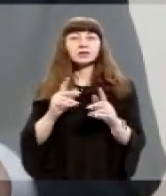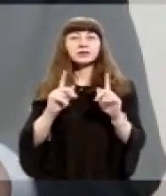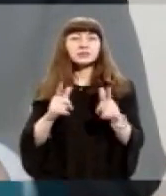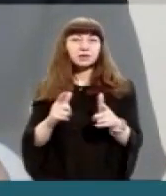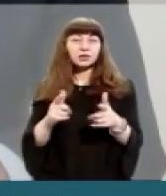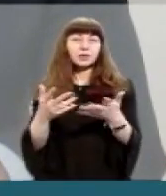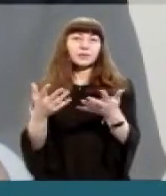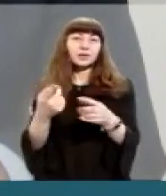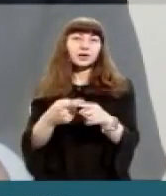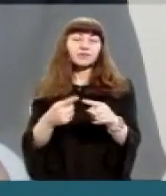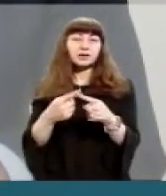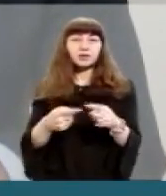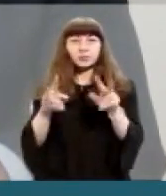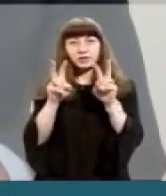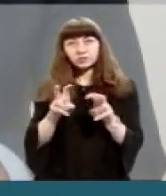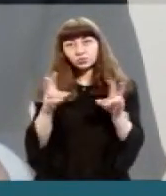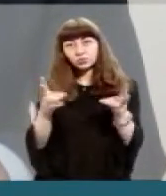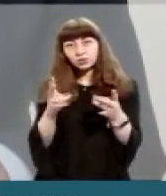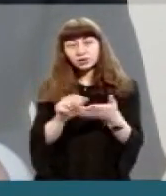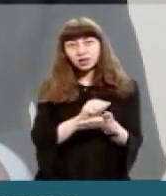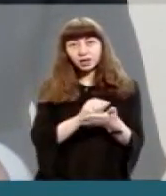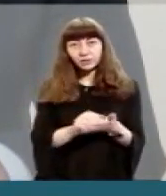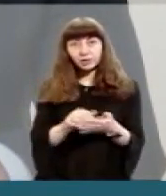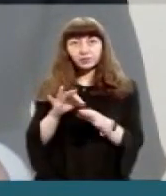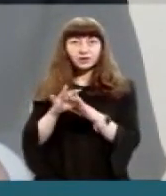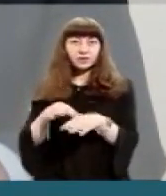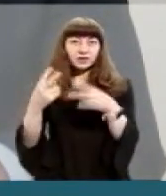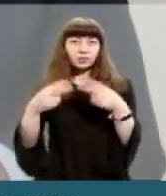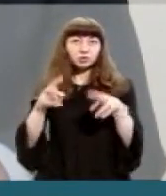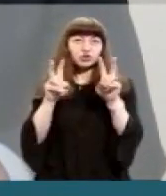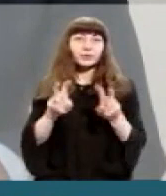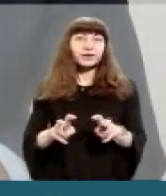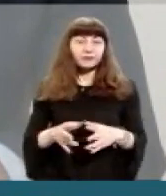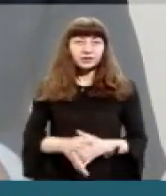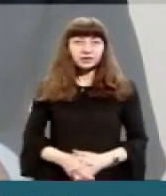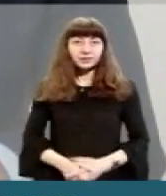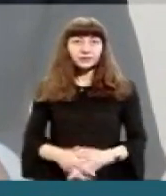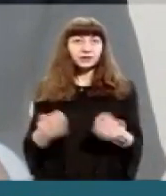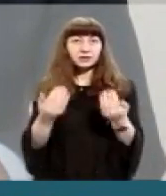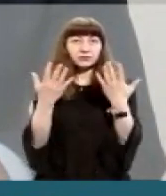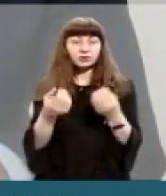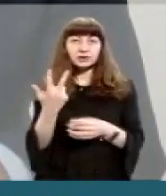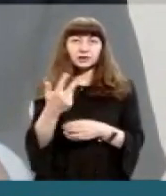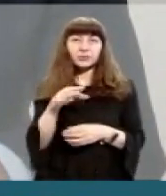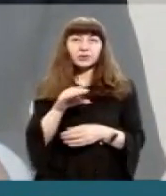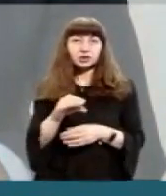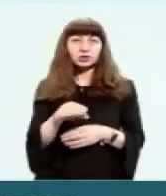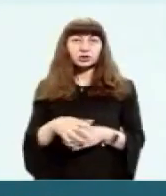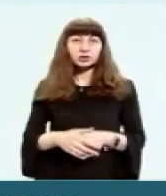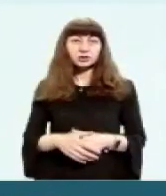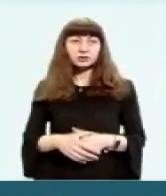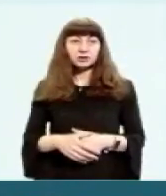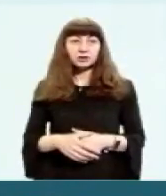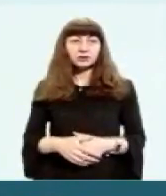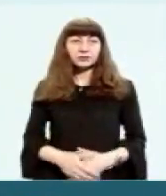қарастырылып, кедендік тексерістер жүргізілді. Қазір 3 автокөлік криминалдық тексеруден өтті. Ал бір тұрғынға тіркеу номері табысталды.